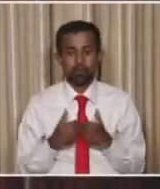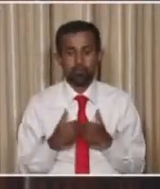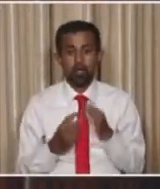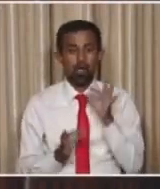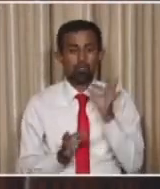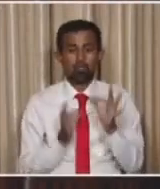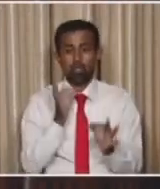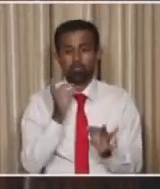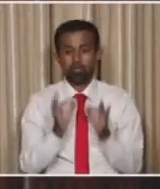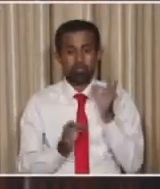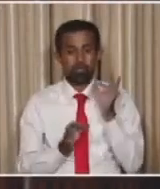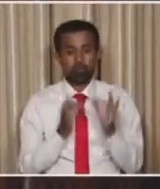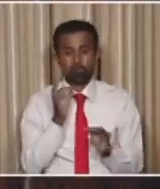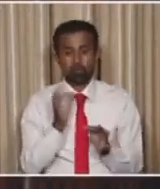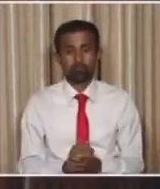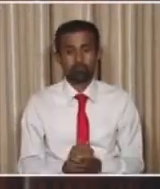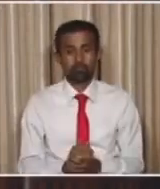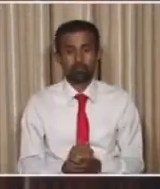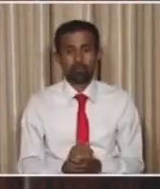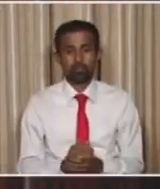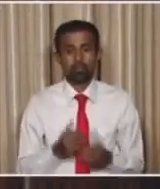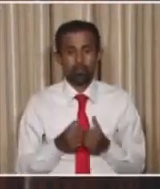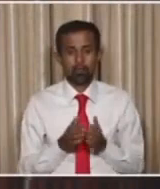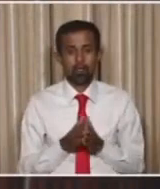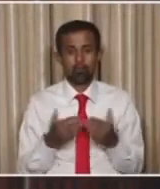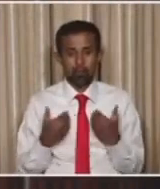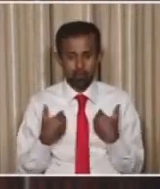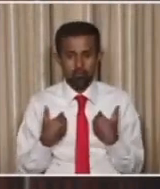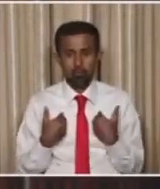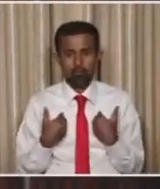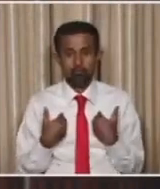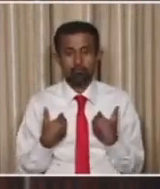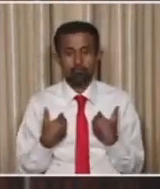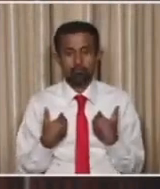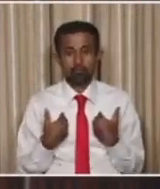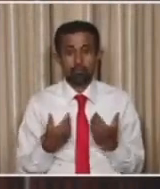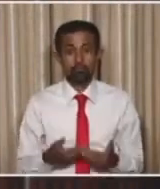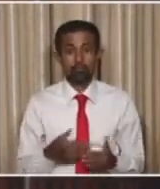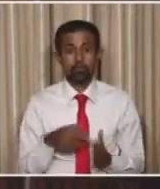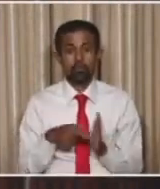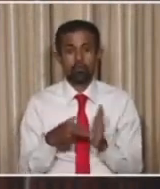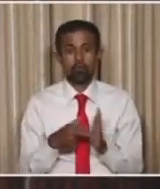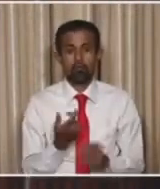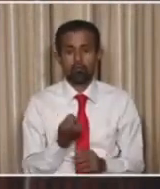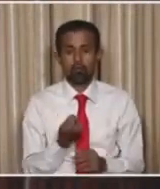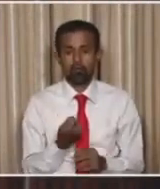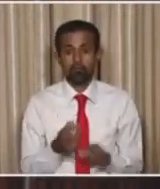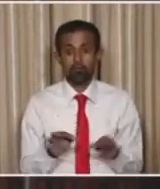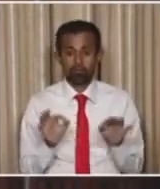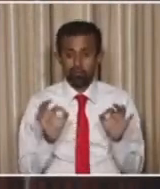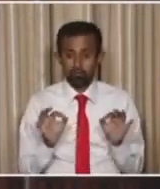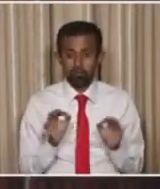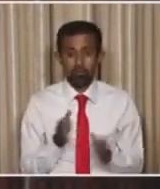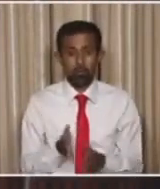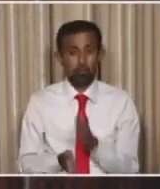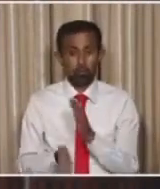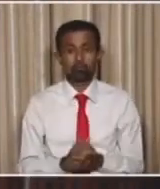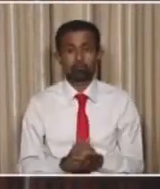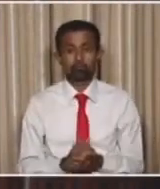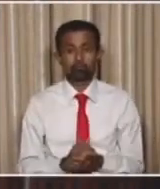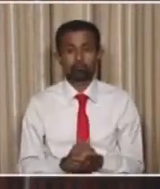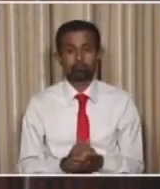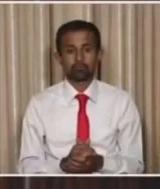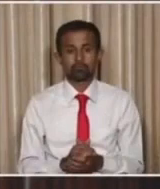ප්‍රබන්ධ කතා කොතරම් ලිව්වත් අපි තවම මේ ආර්ථිකය යහපත් දිශාවකට යොමු කරගෙන